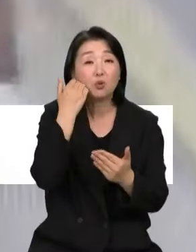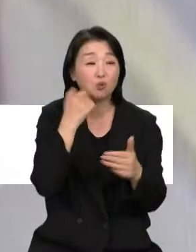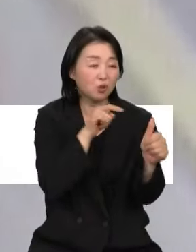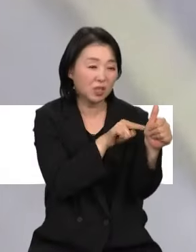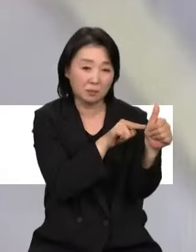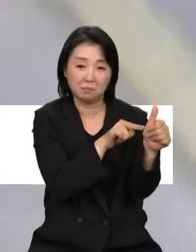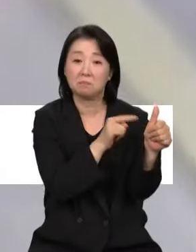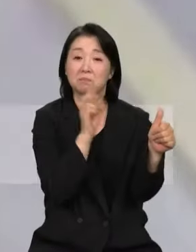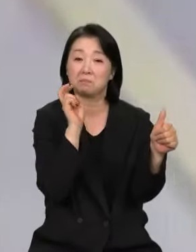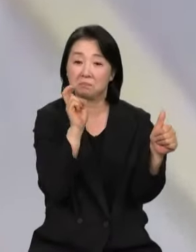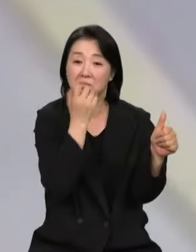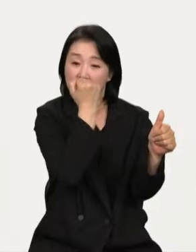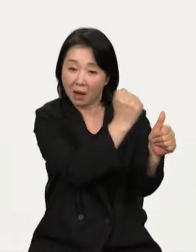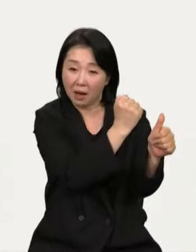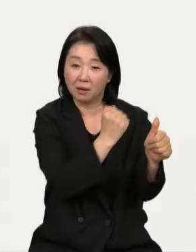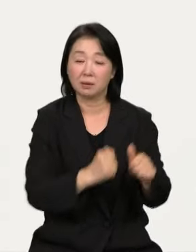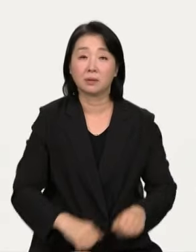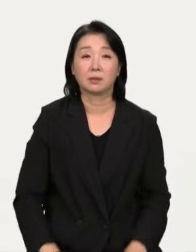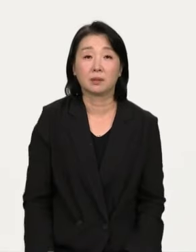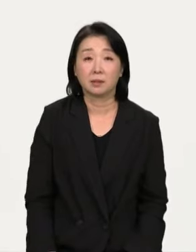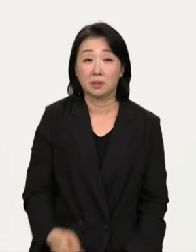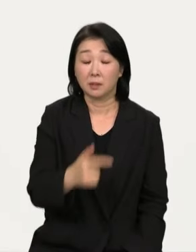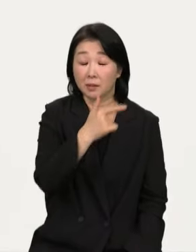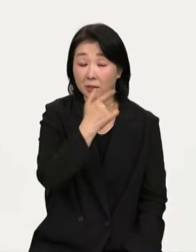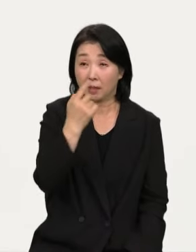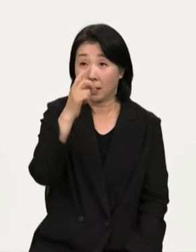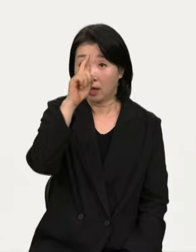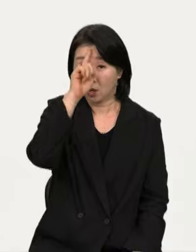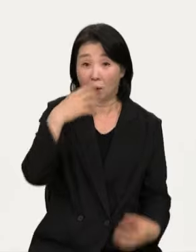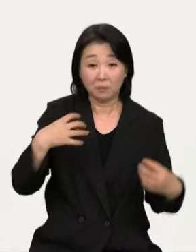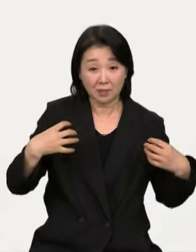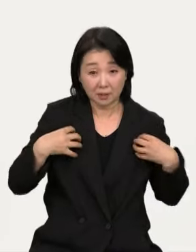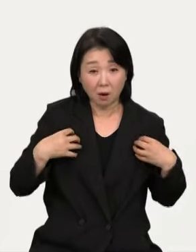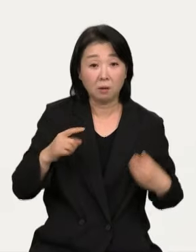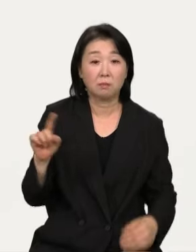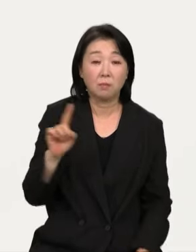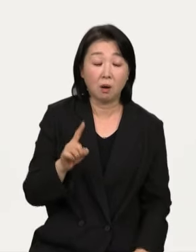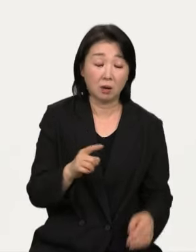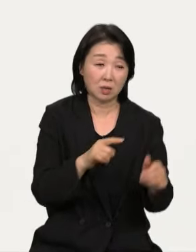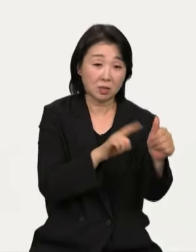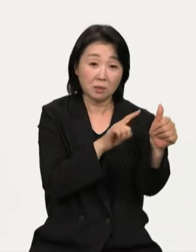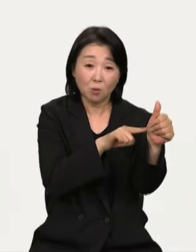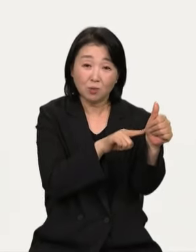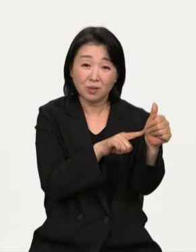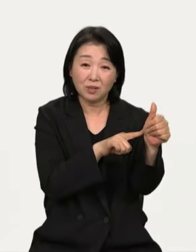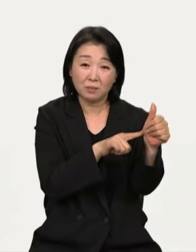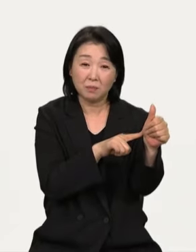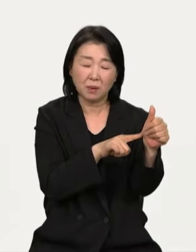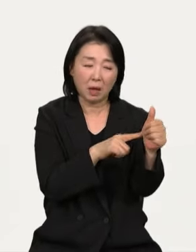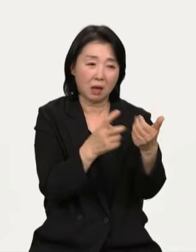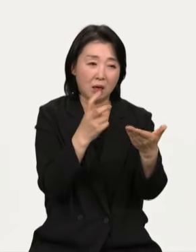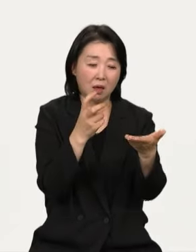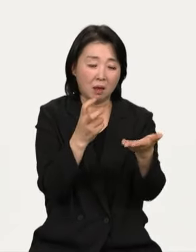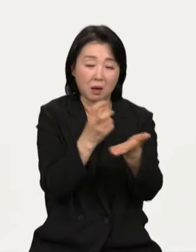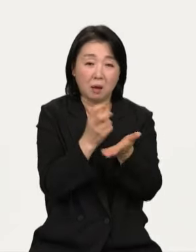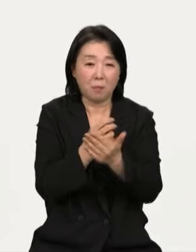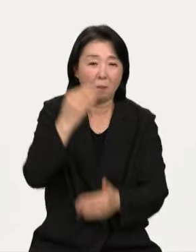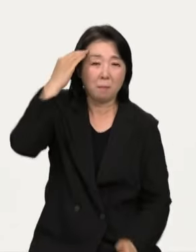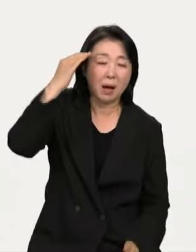가능성이 있다고 보는 겁니다 대검찰청도 이른바 김중식 사법 방해에 엄정하게 대응하라고 전국